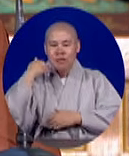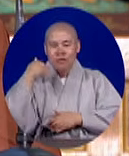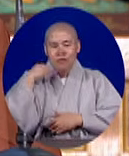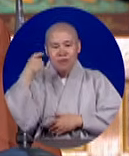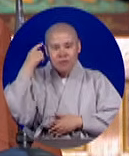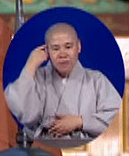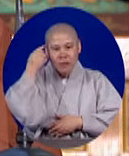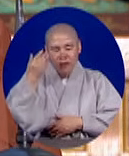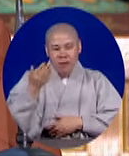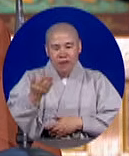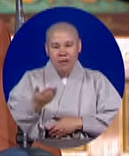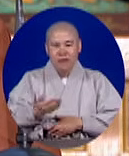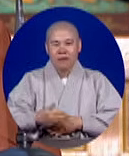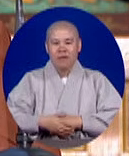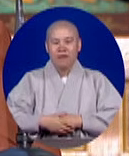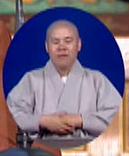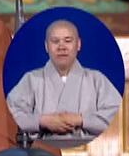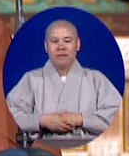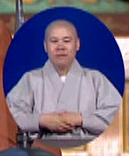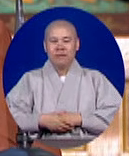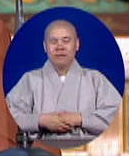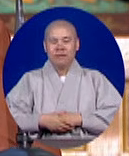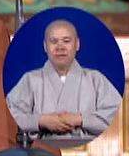누구세요? 그러면